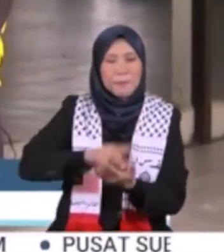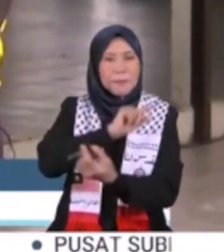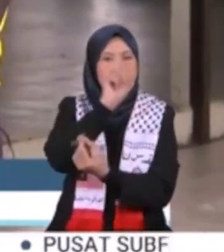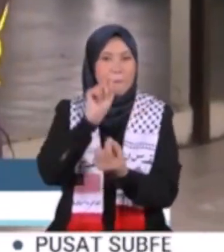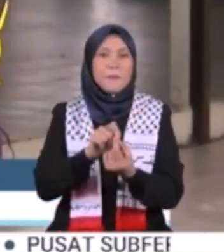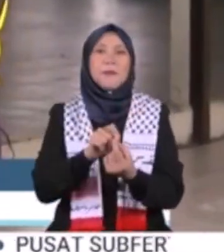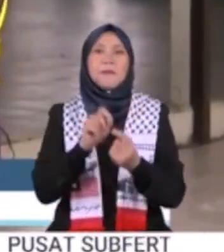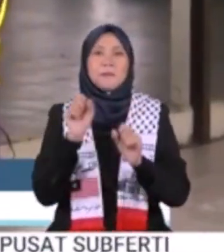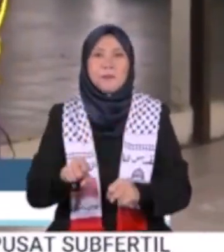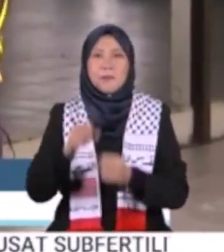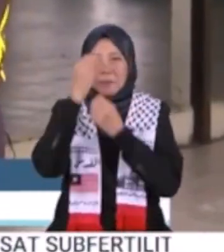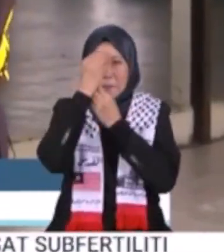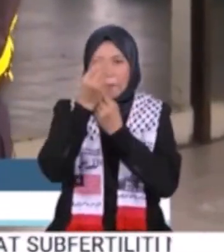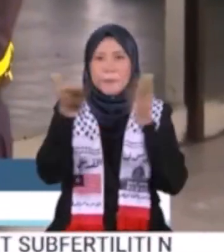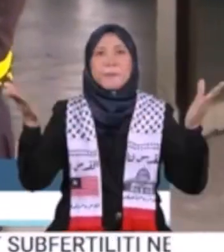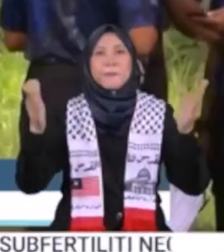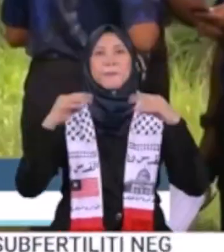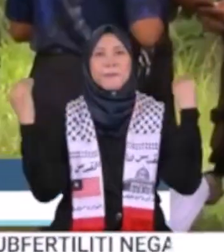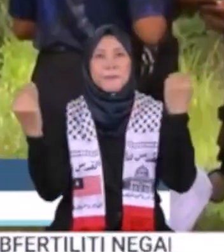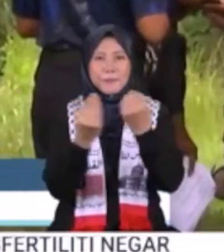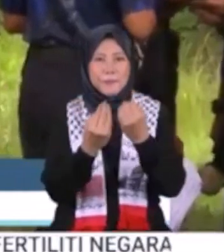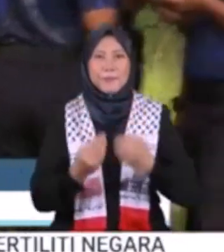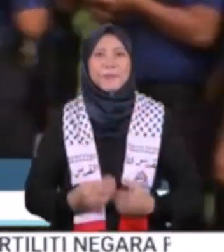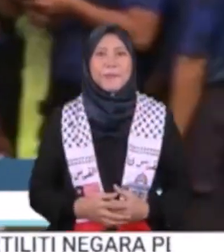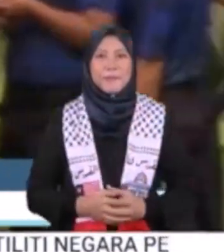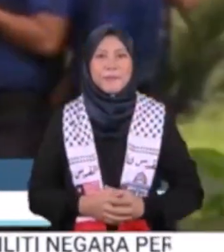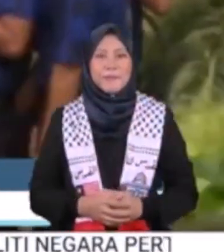tepat dapat disampaikan kepada